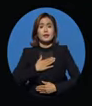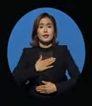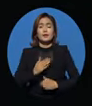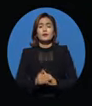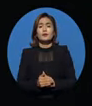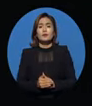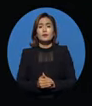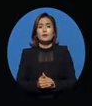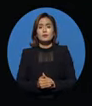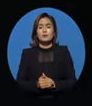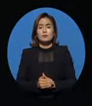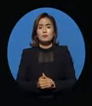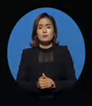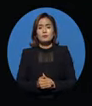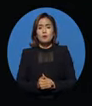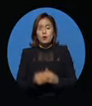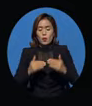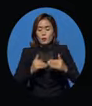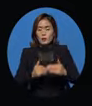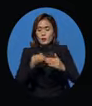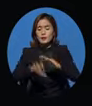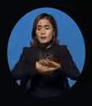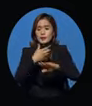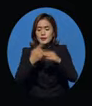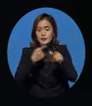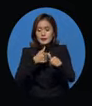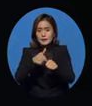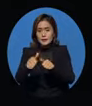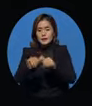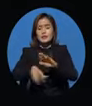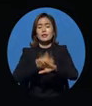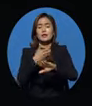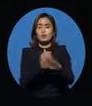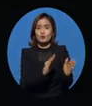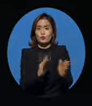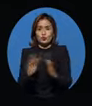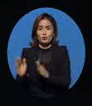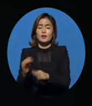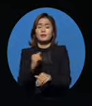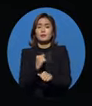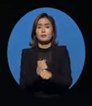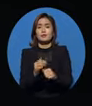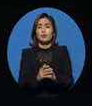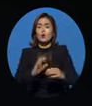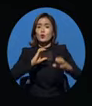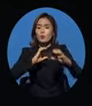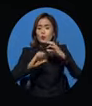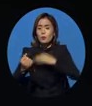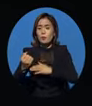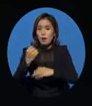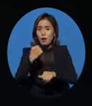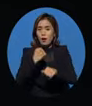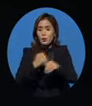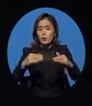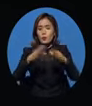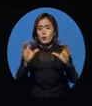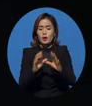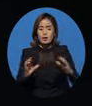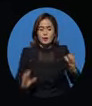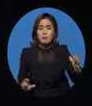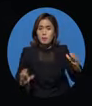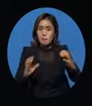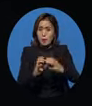표 단계라는 혁신 승리하는 혁신을 만들어 내겠습니다 소통을 강화해 당을 단결